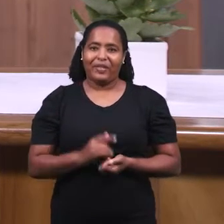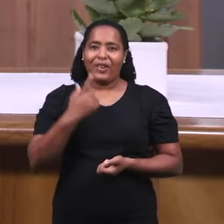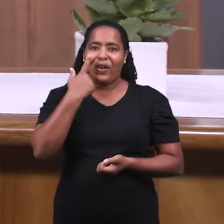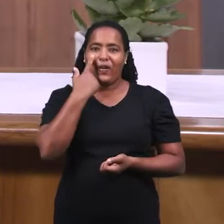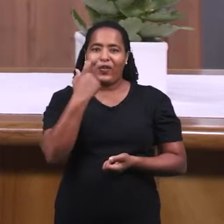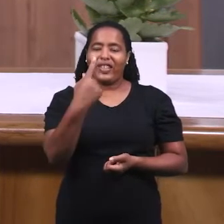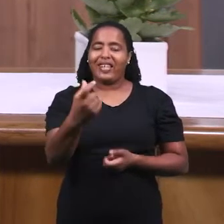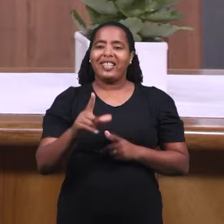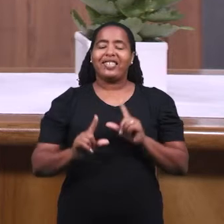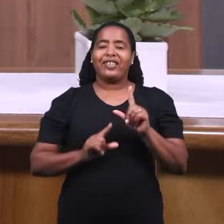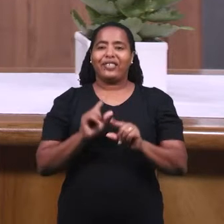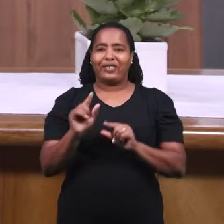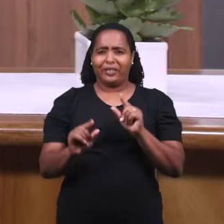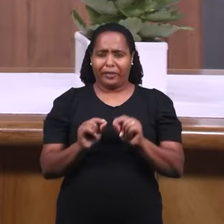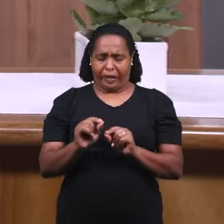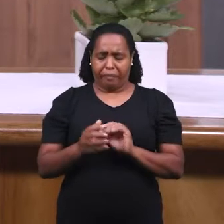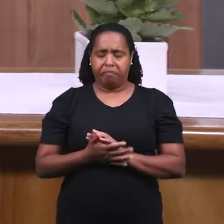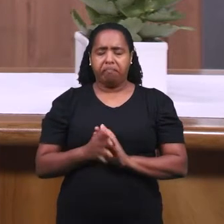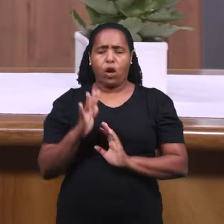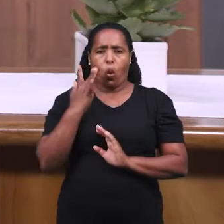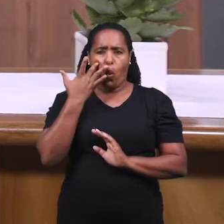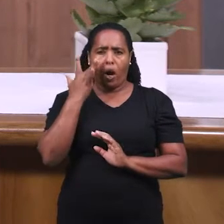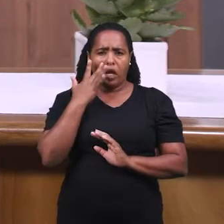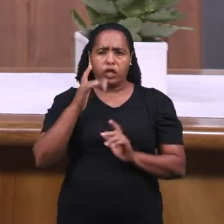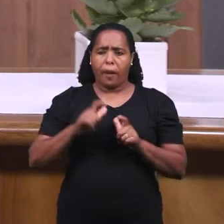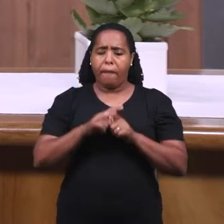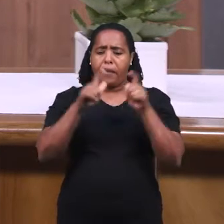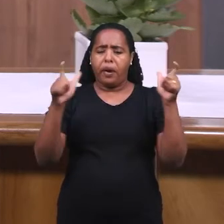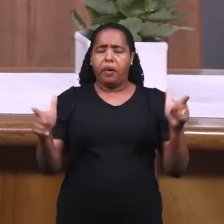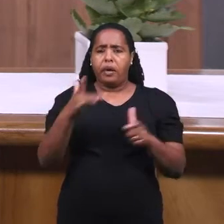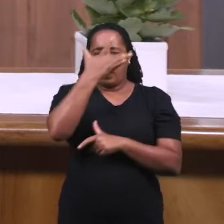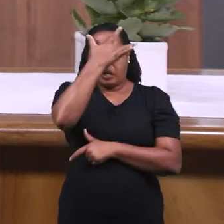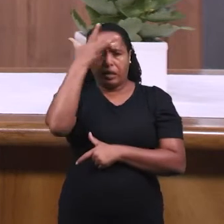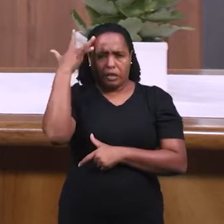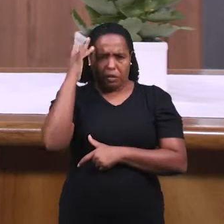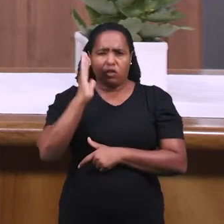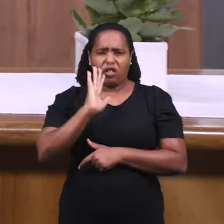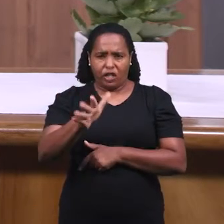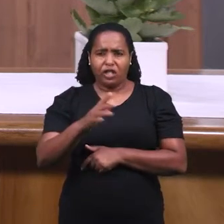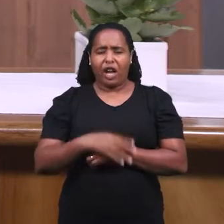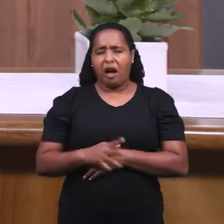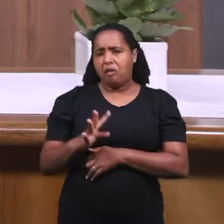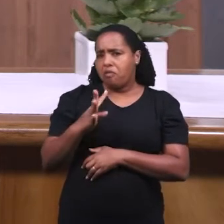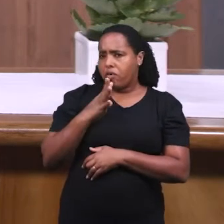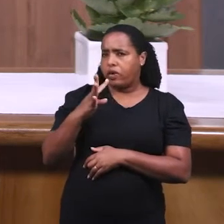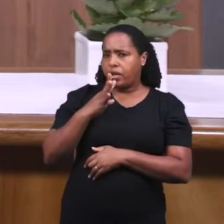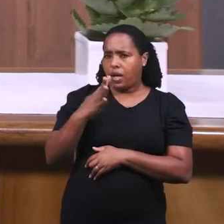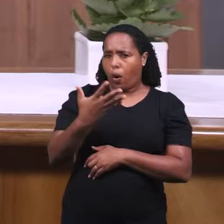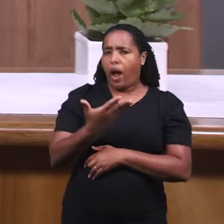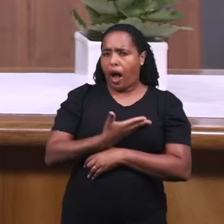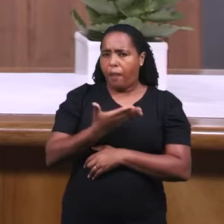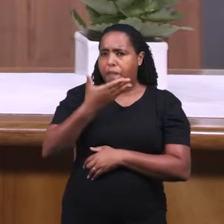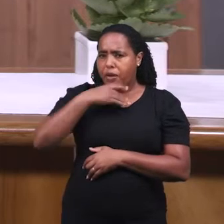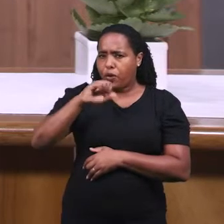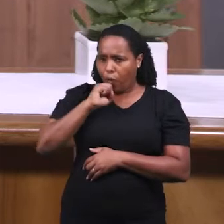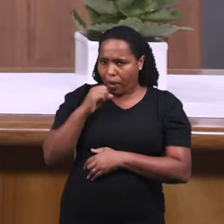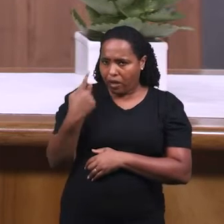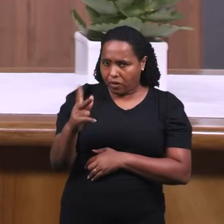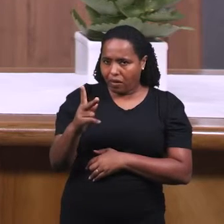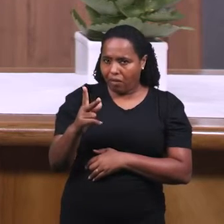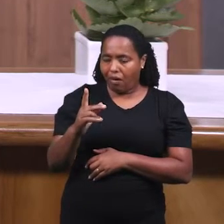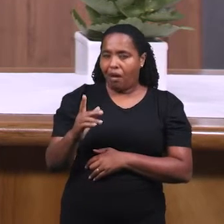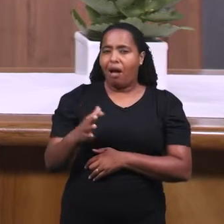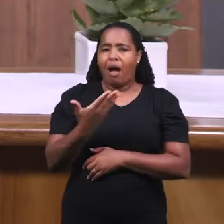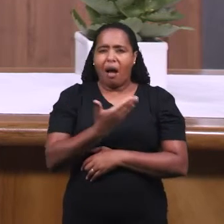выражение, относящееся… Мы все уже прошли, да, через это, когда ты познакомишься с другом